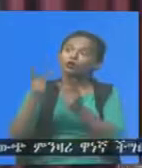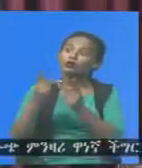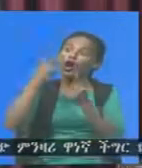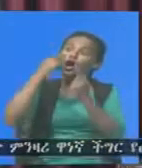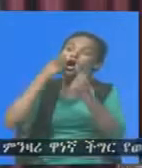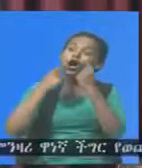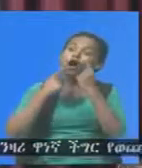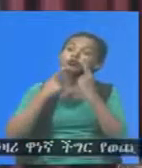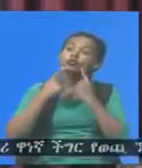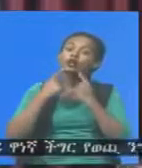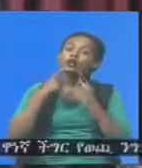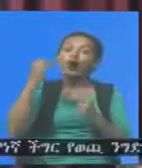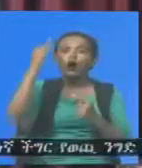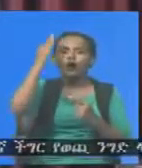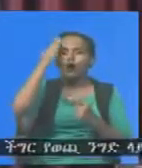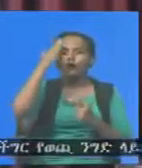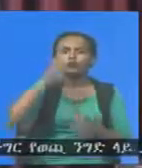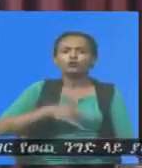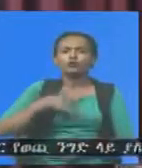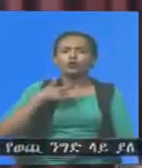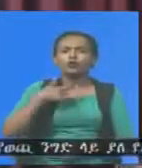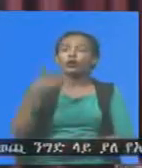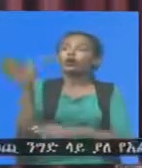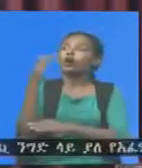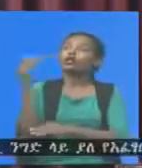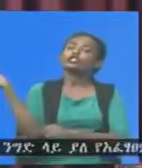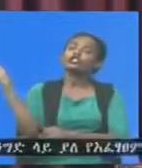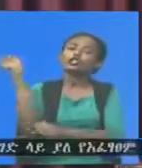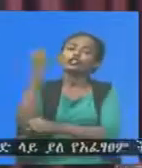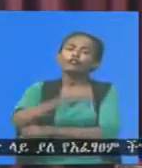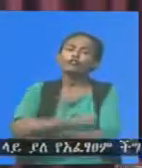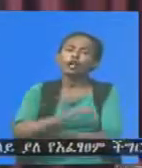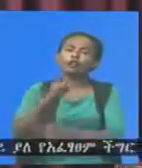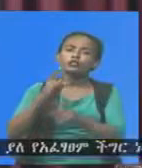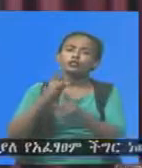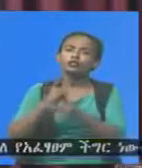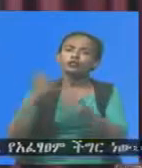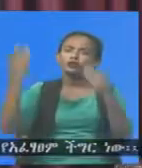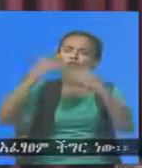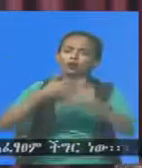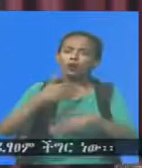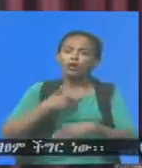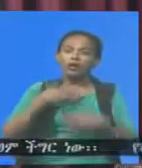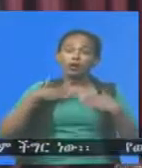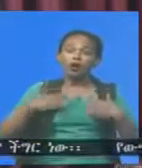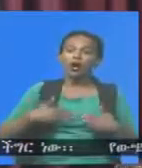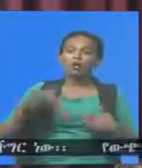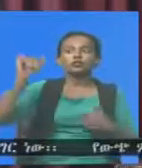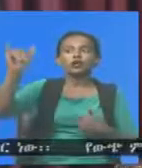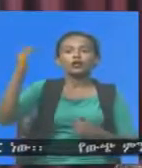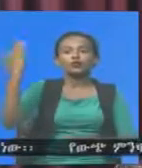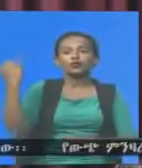ስሜቱ ባንድራው ተሰቅሎ አሸንፈናል ዘመቻ ፀሐይ ሲግባት ሲባል እኔ በአካል እዛ ቦታ ነው ያለሁት